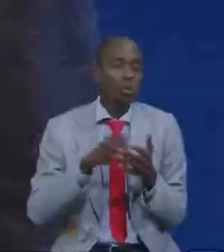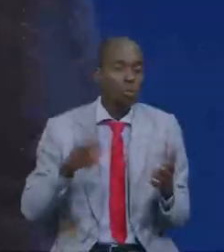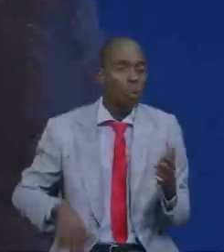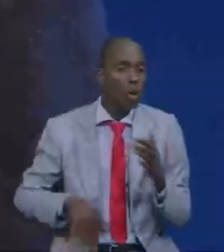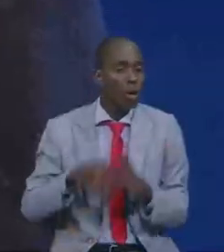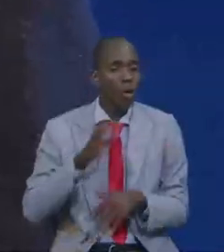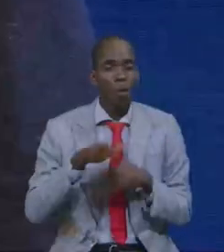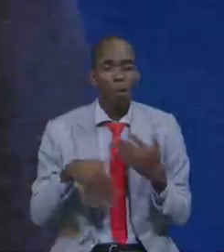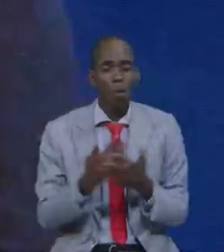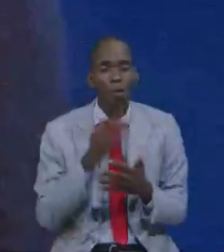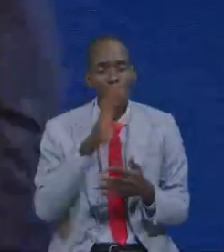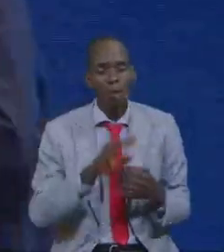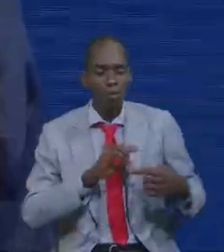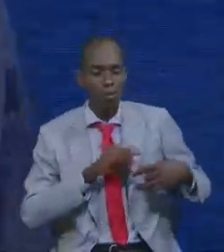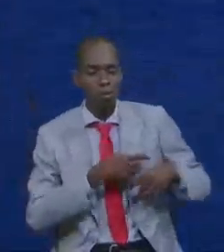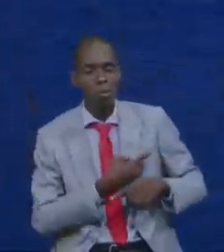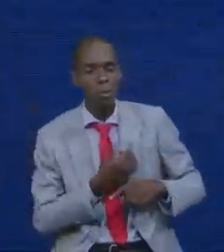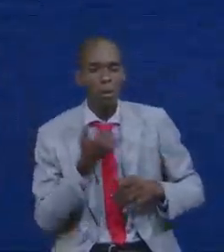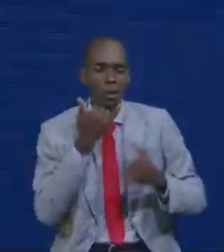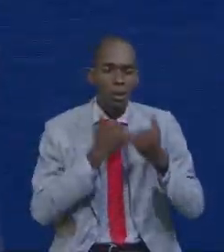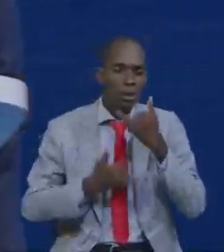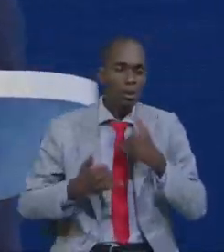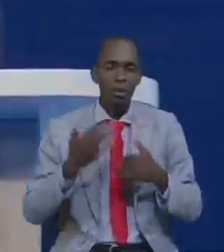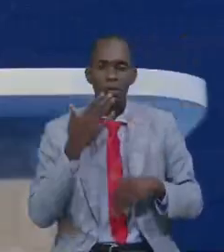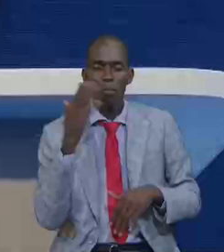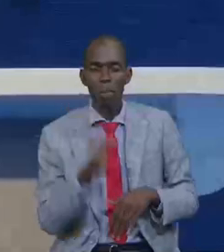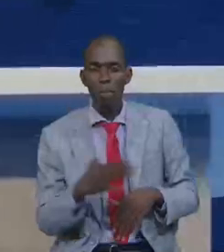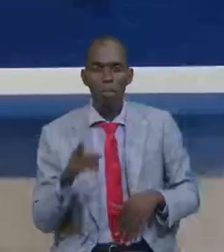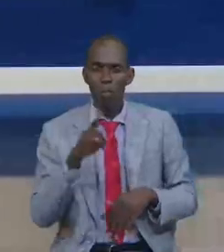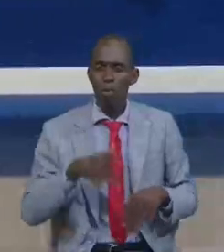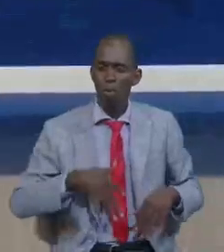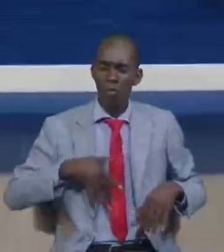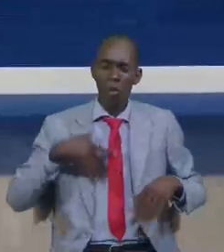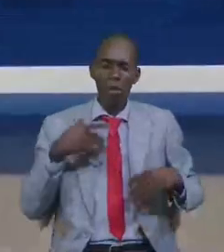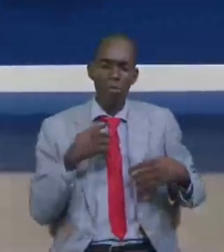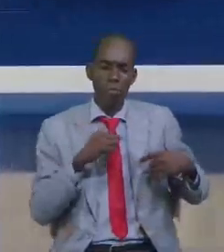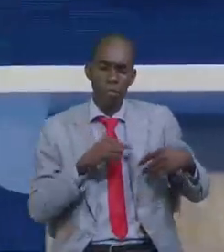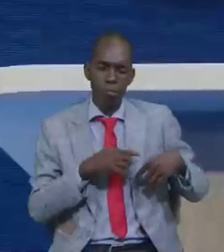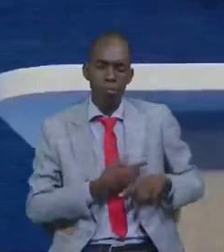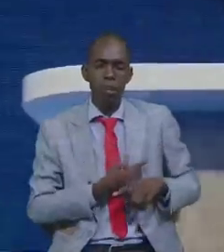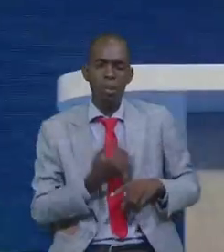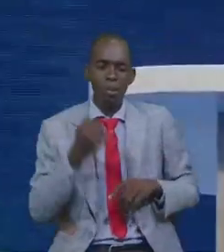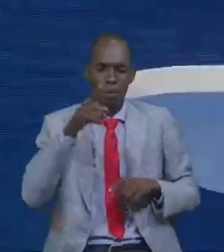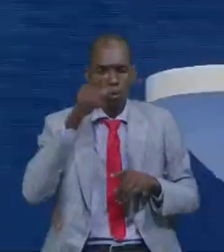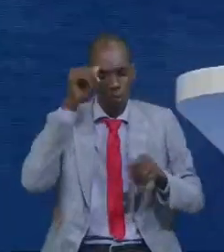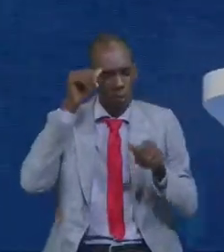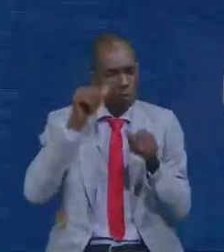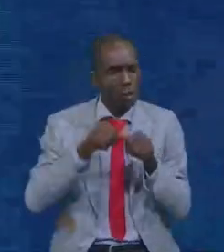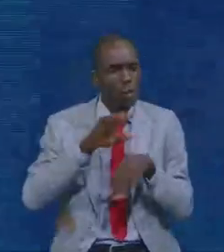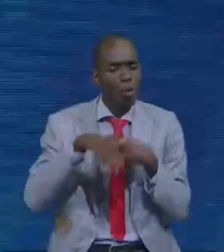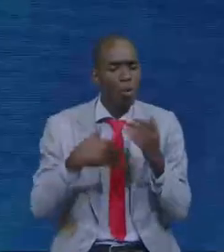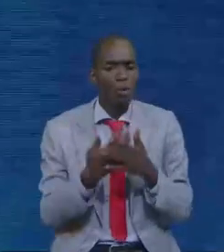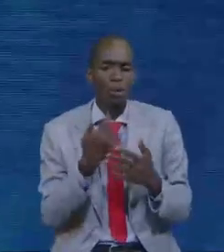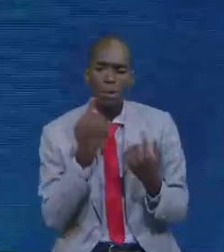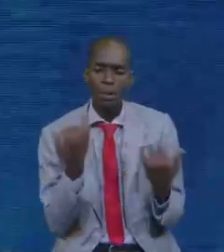culpabilités, toute ma condamnation. Je me sens coupable. Je me rappelle tout ce que j'ai fait. Et je vais être